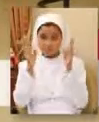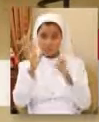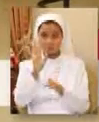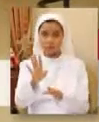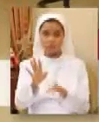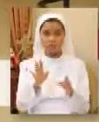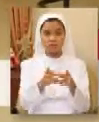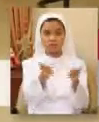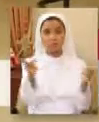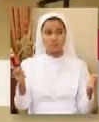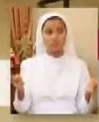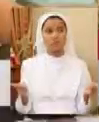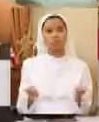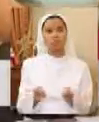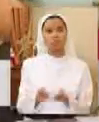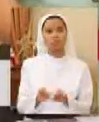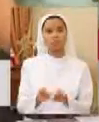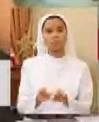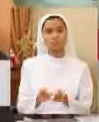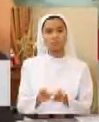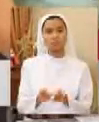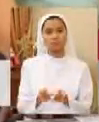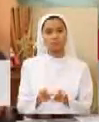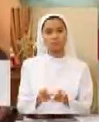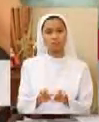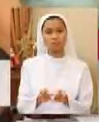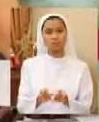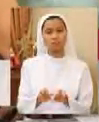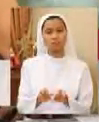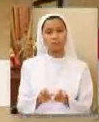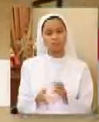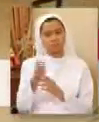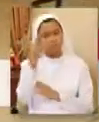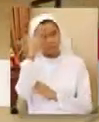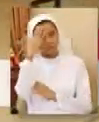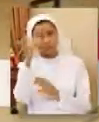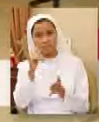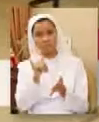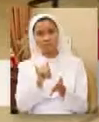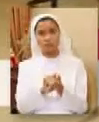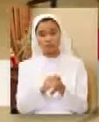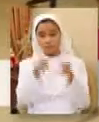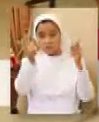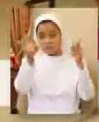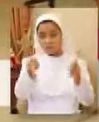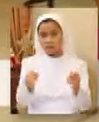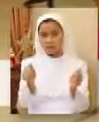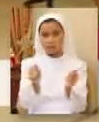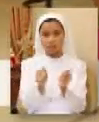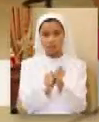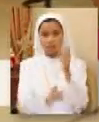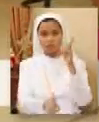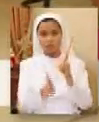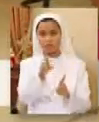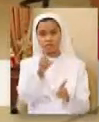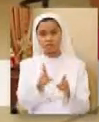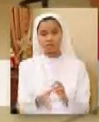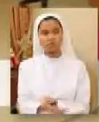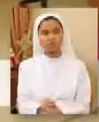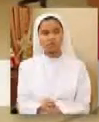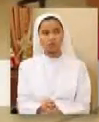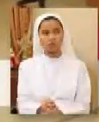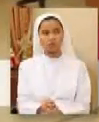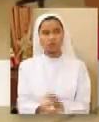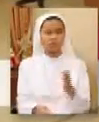para maghagad ng taba? Knowing na sa may mga persons with disabilities ang sendang